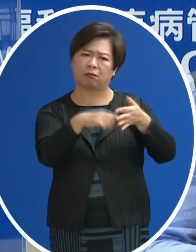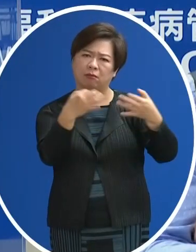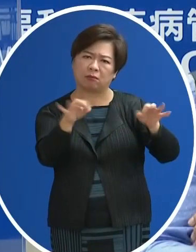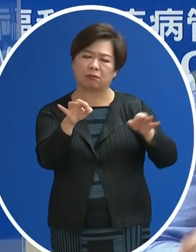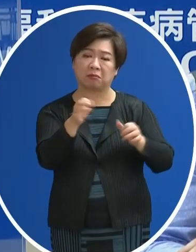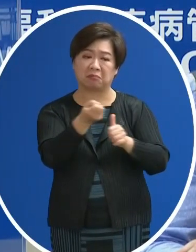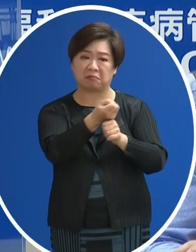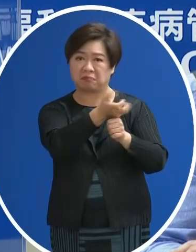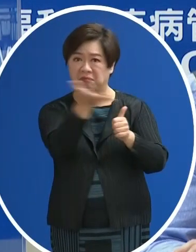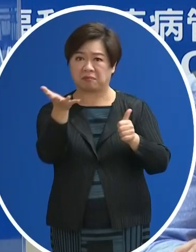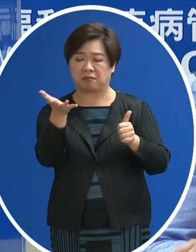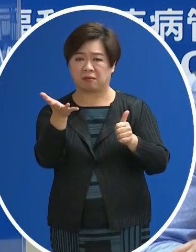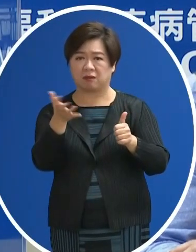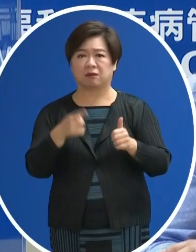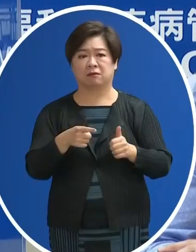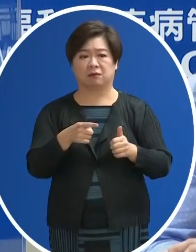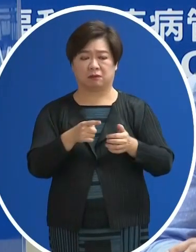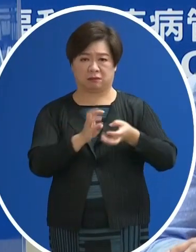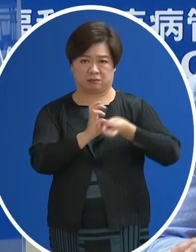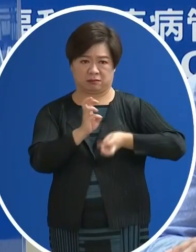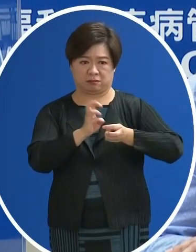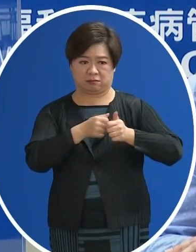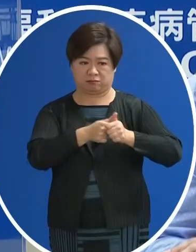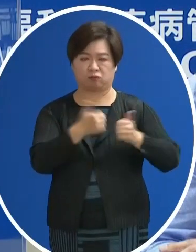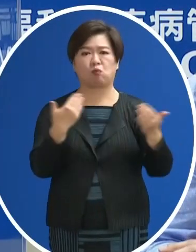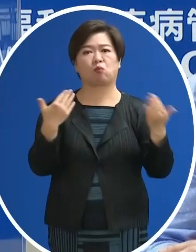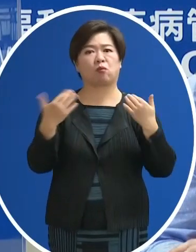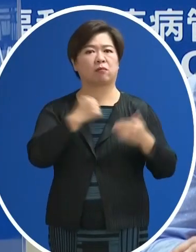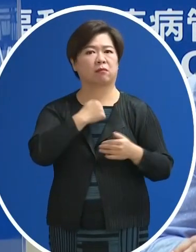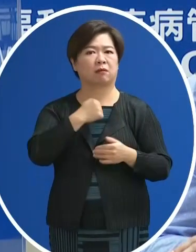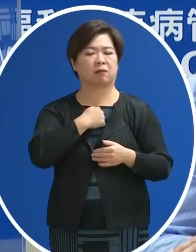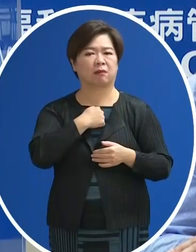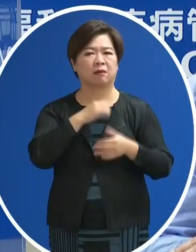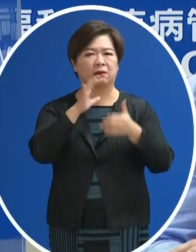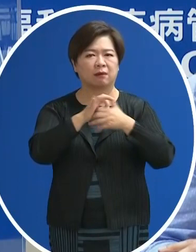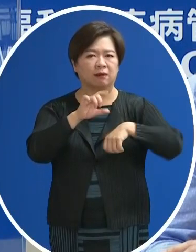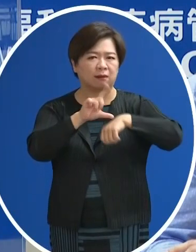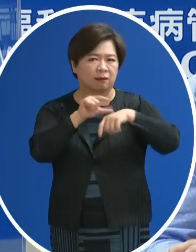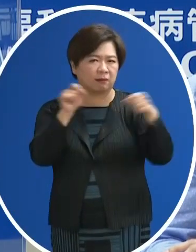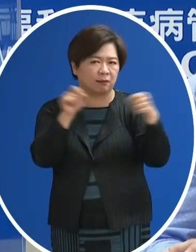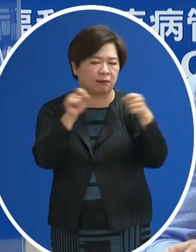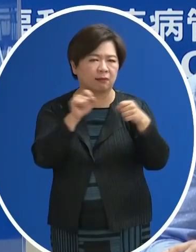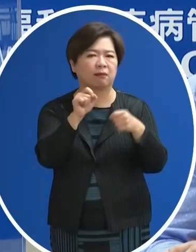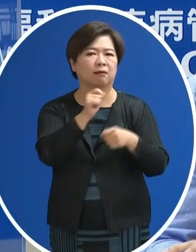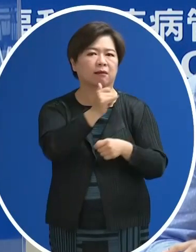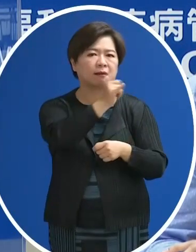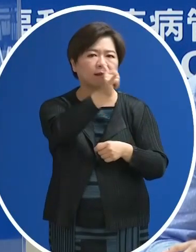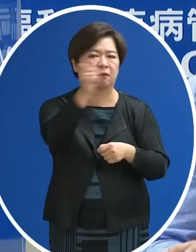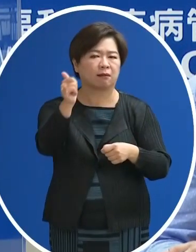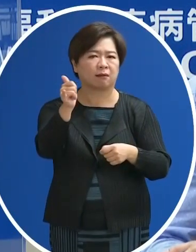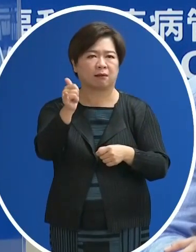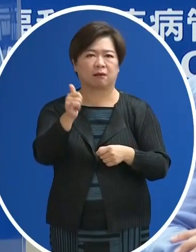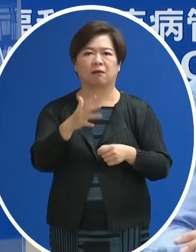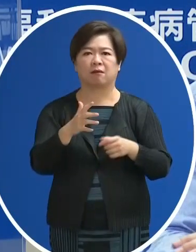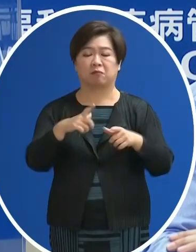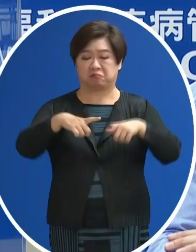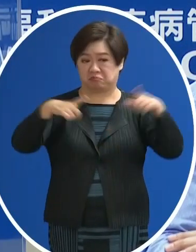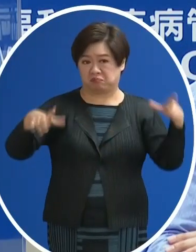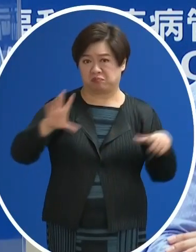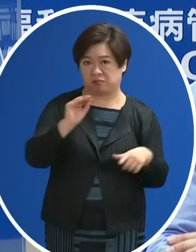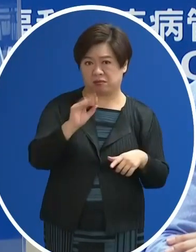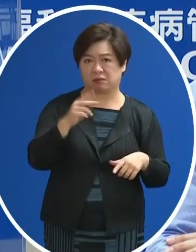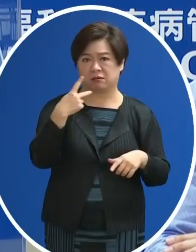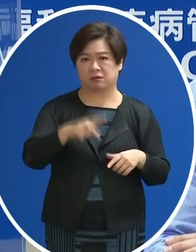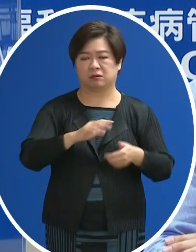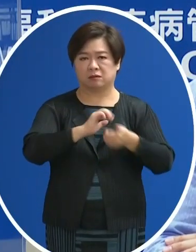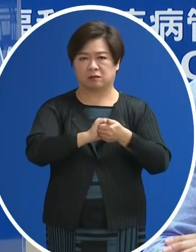充又一个相当情况的一个掌握，那根据它暴露的时间跟它足迹的复杂度，那也决定做